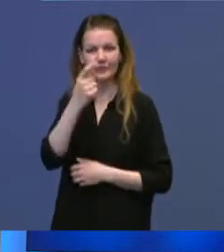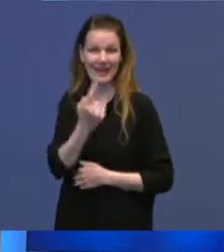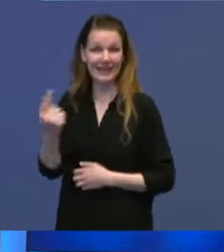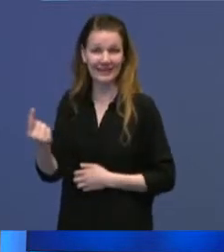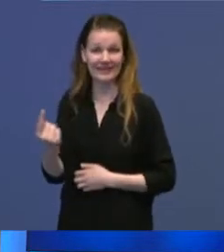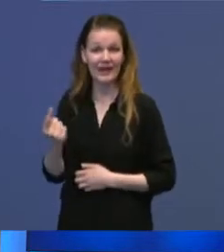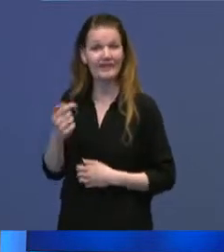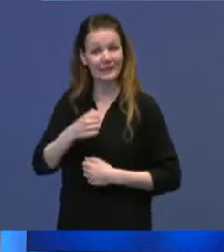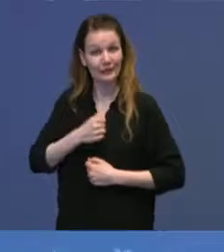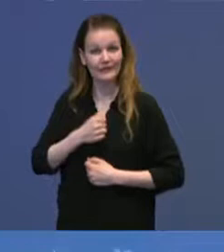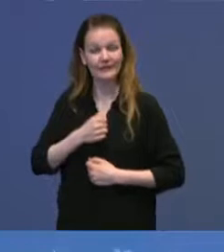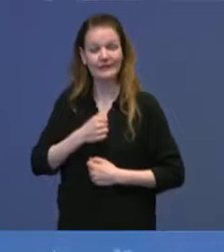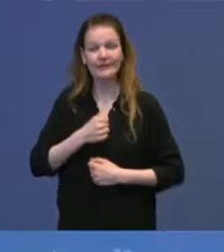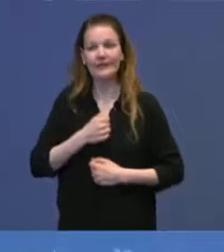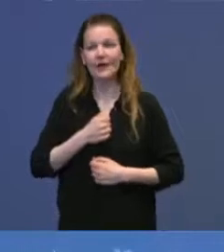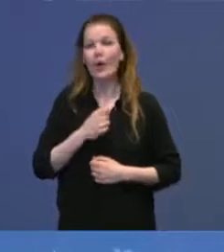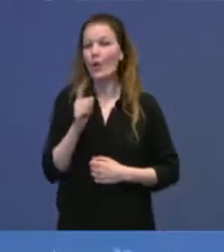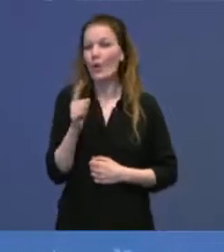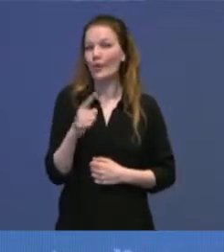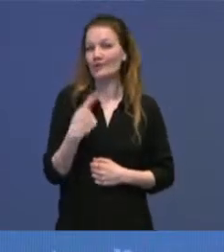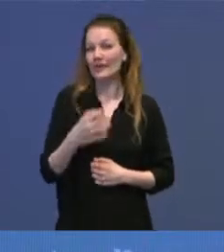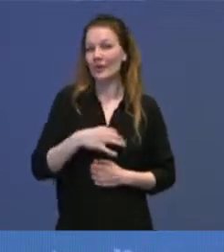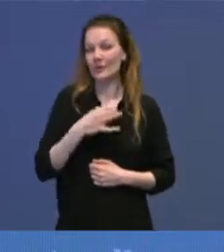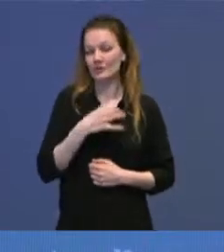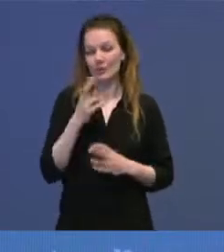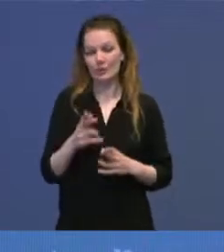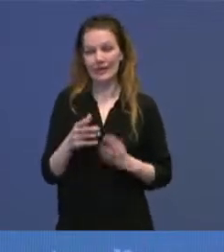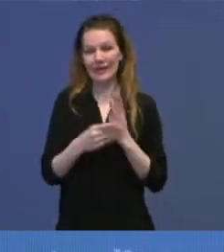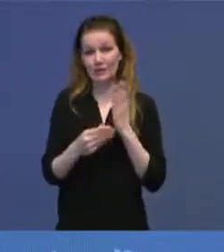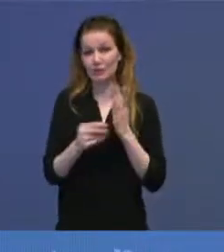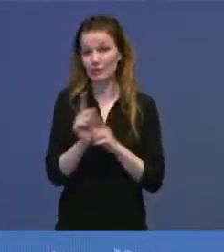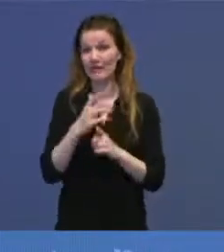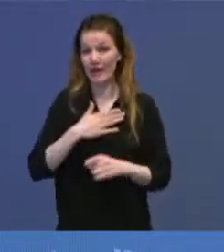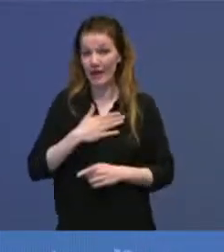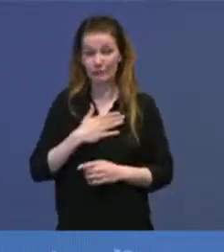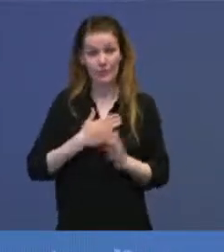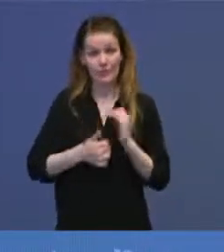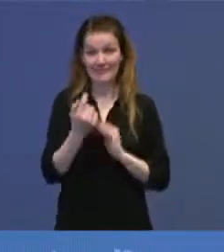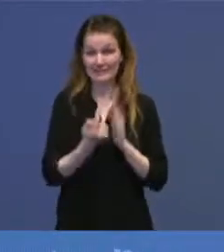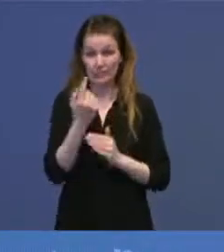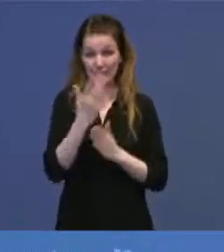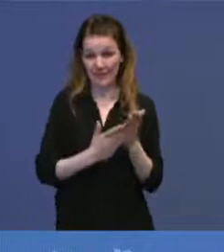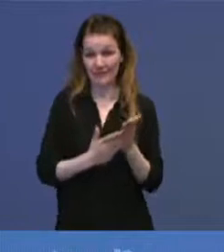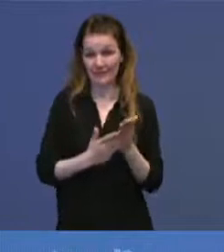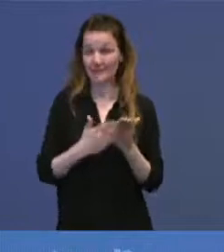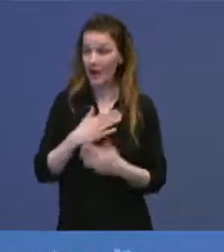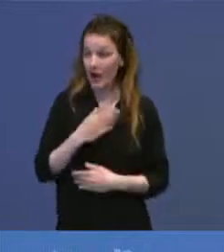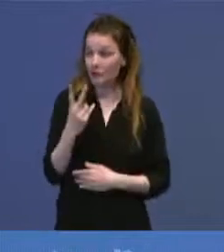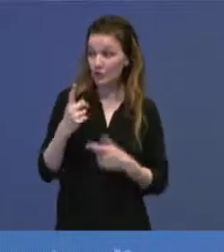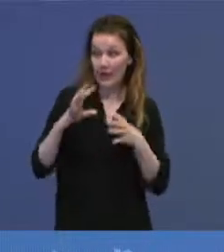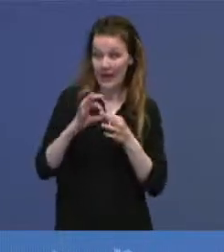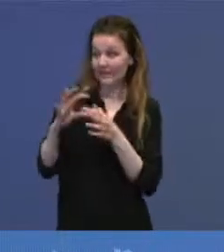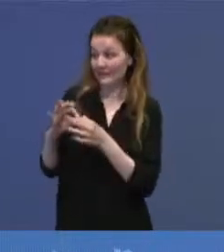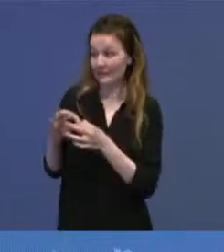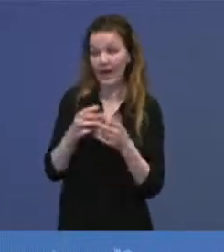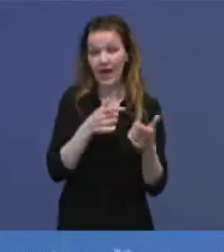selvfølgelig på en måte hvor vi bruker de ressursene vi har på best mulig måte. Men vi har to ledd her, både ankomst og